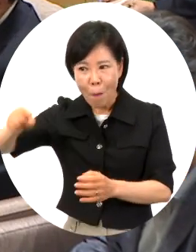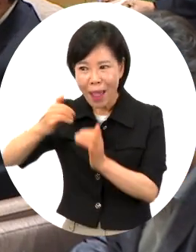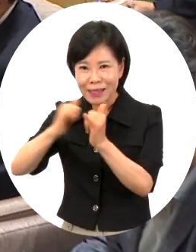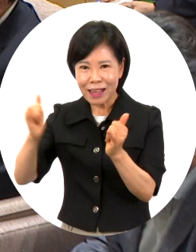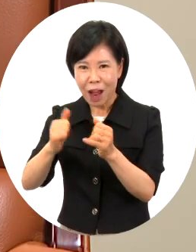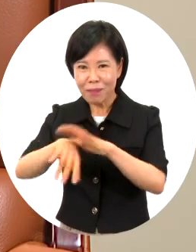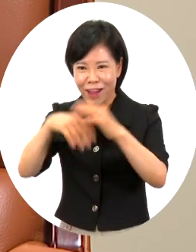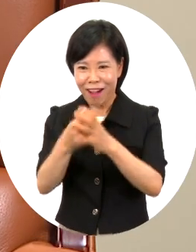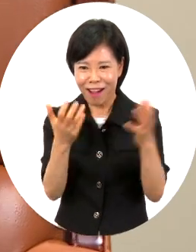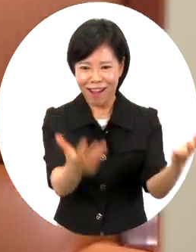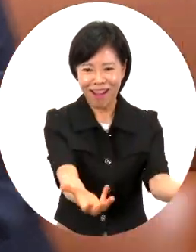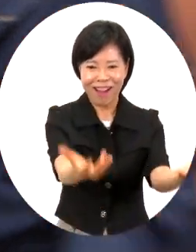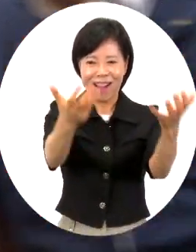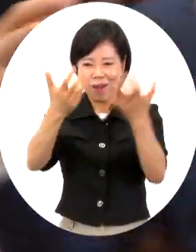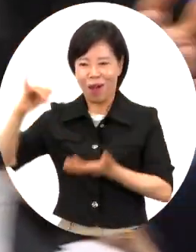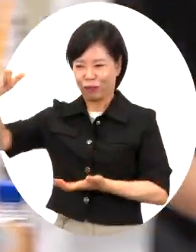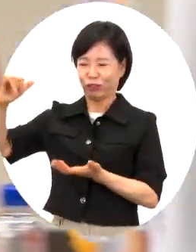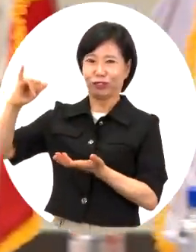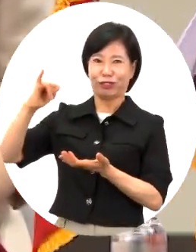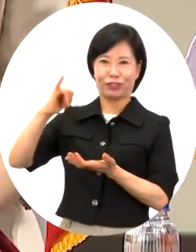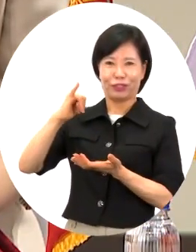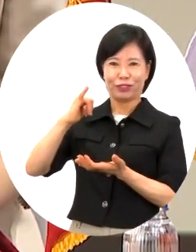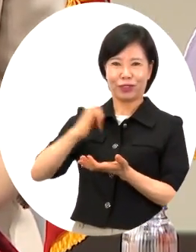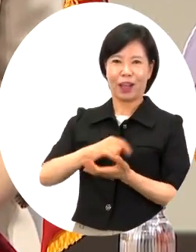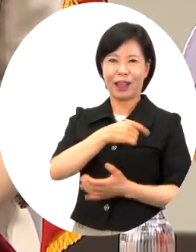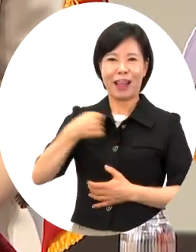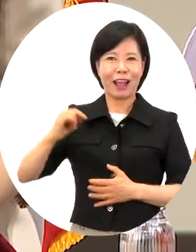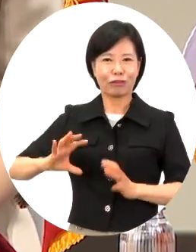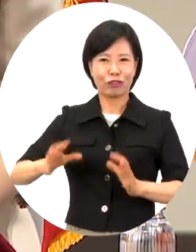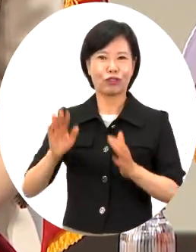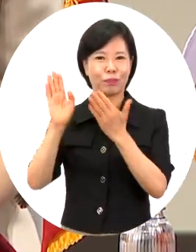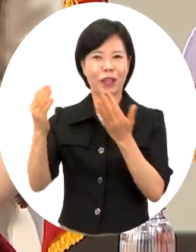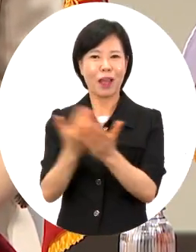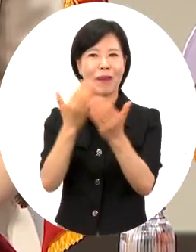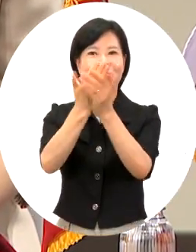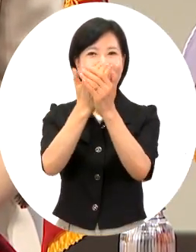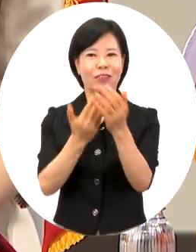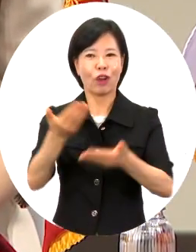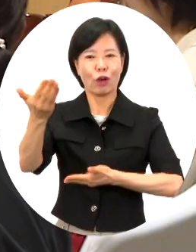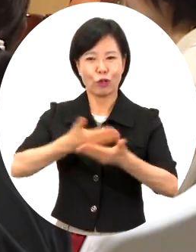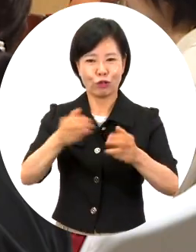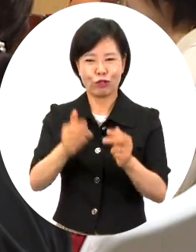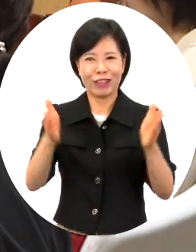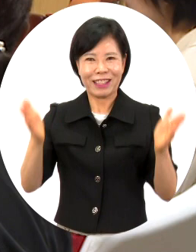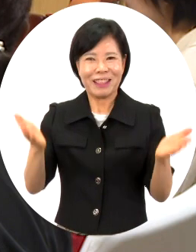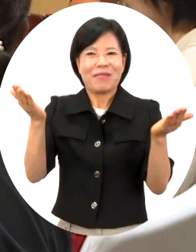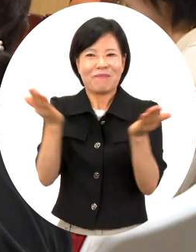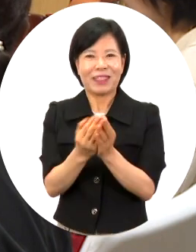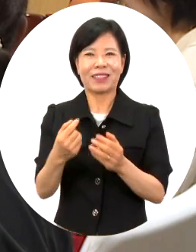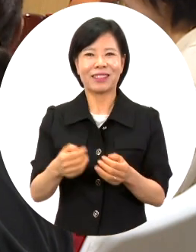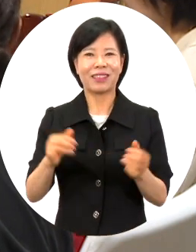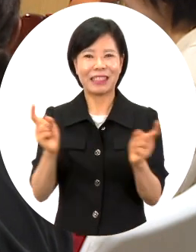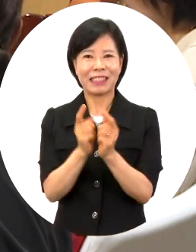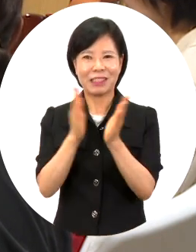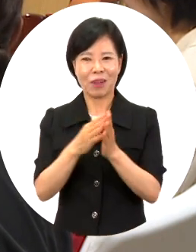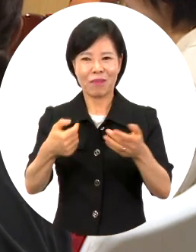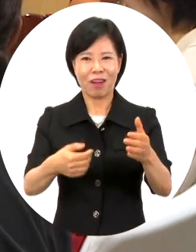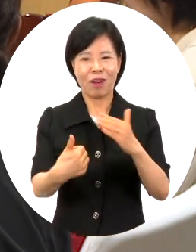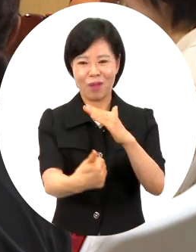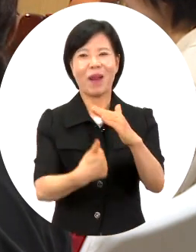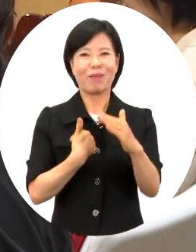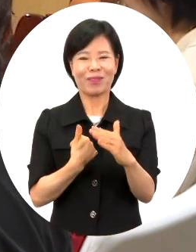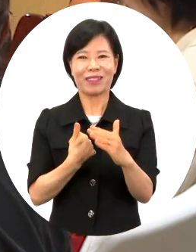달하는 중국 산둥성 제주 방문단이 2024 한중 미래발전 제주 산둥 교류 주간에 맞춰 제주를